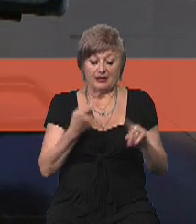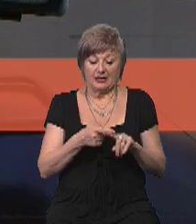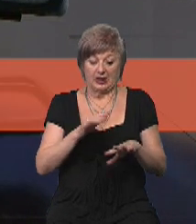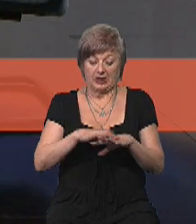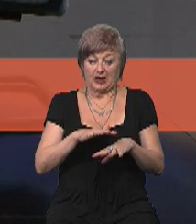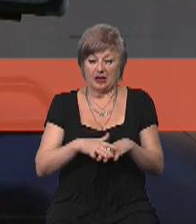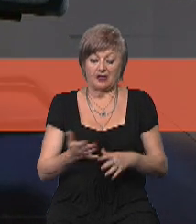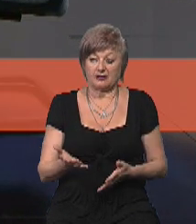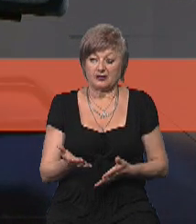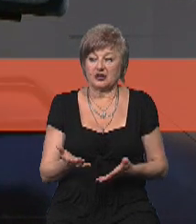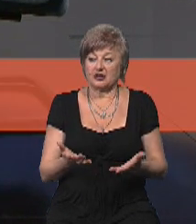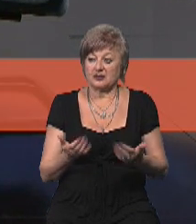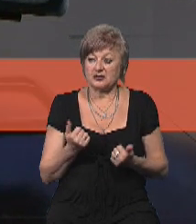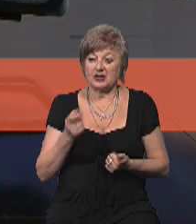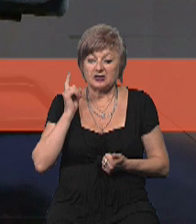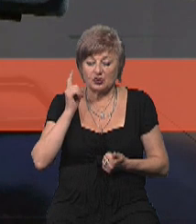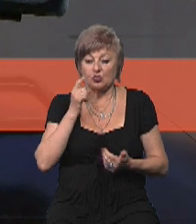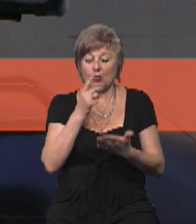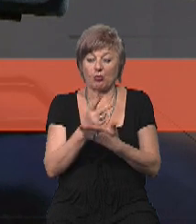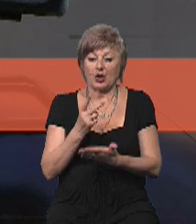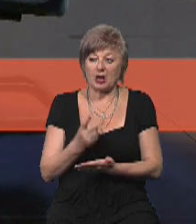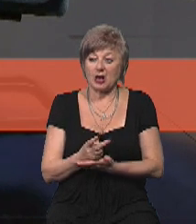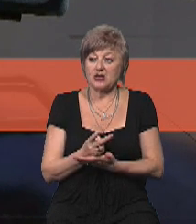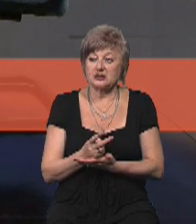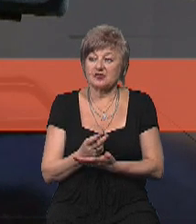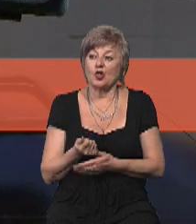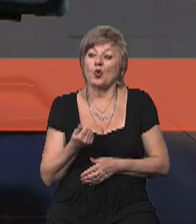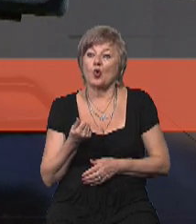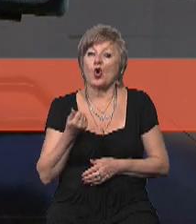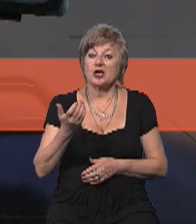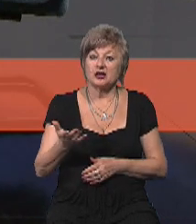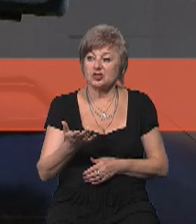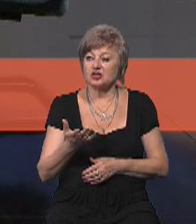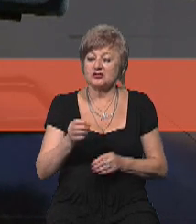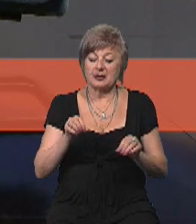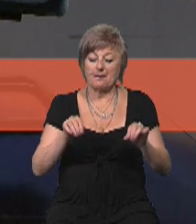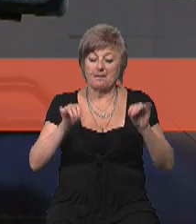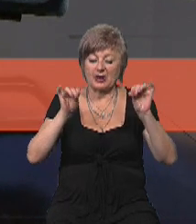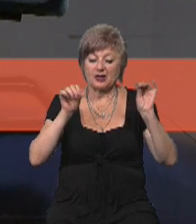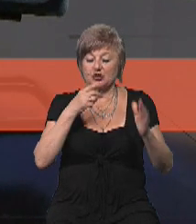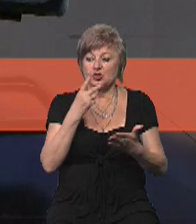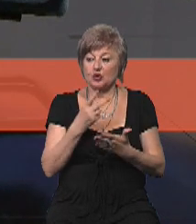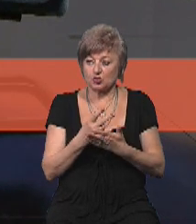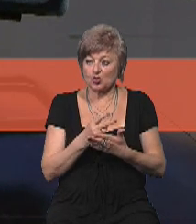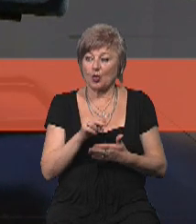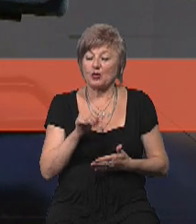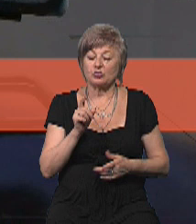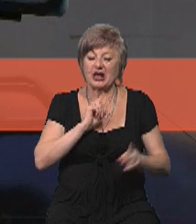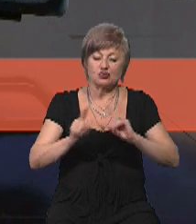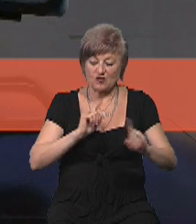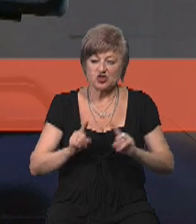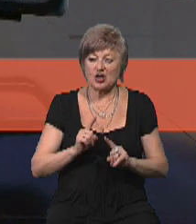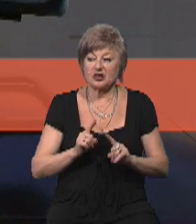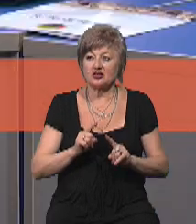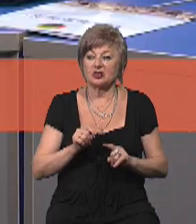ці графіки взяв. Ті презентації, презентація тих кількість пилі, які показував пан Приходько на совіщанні, яке